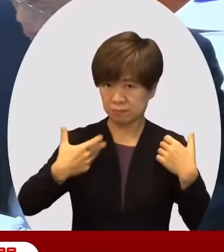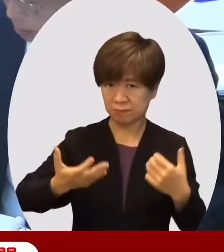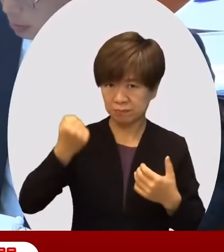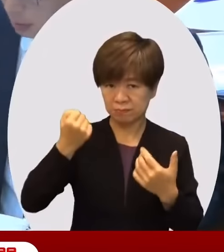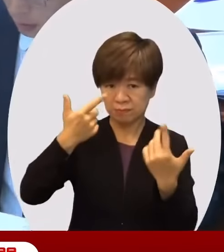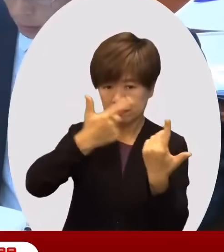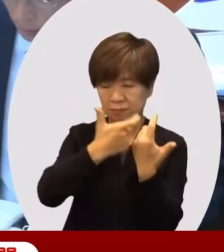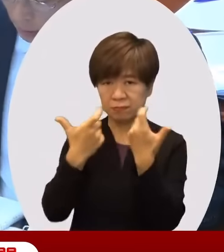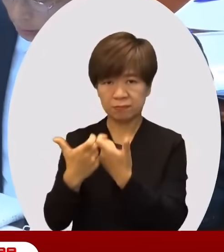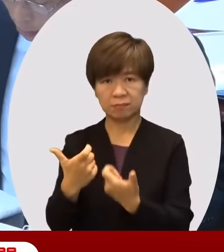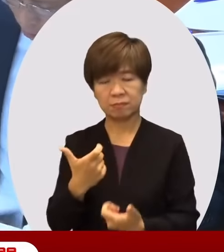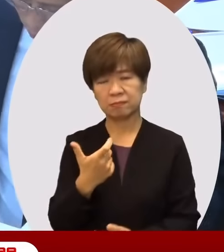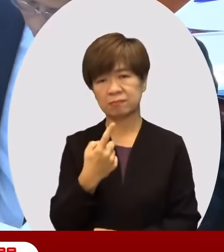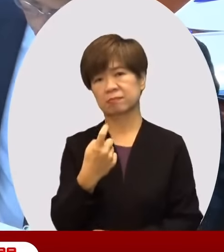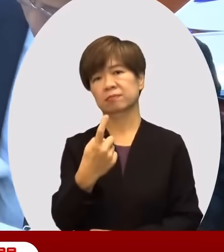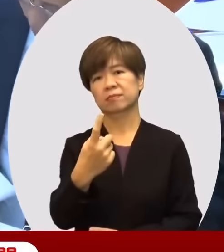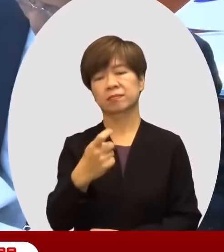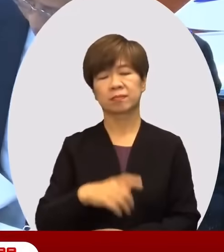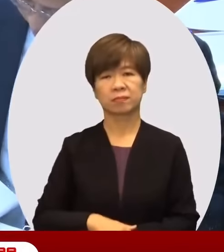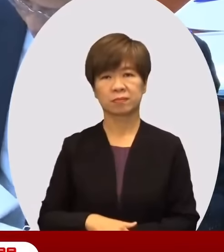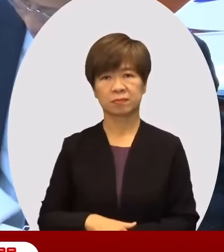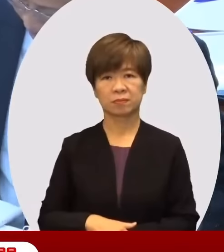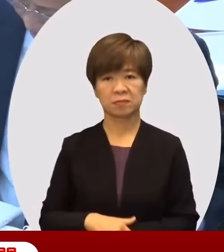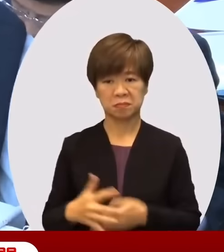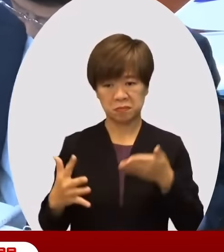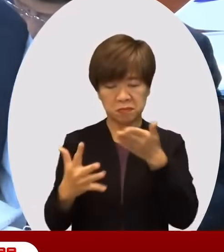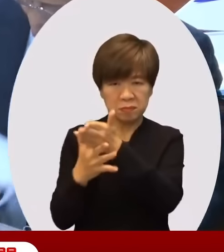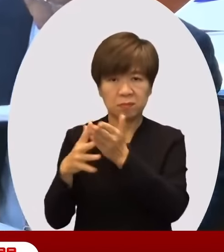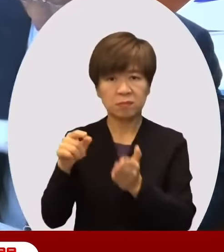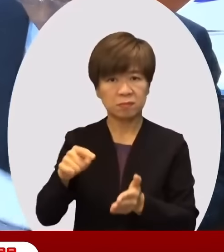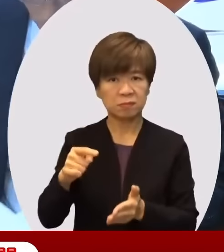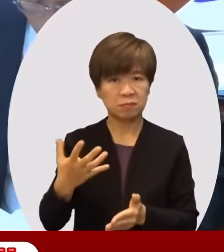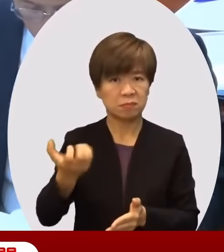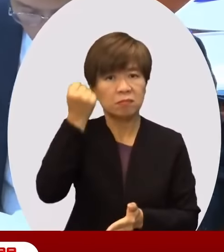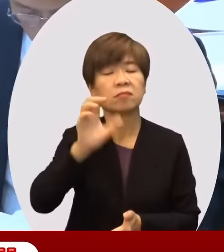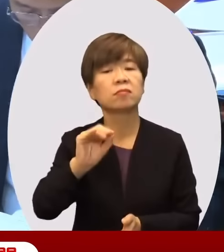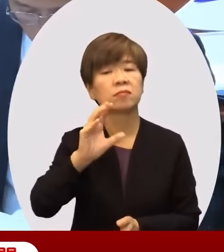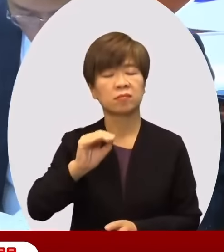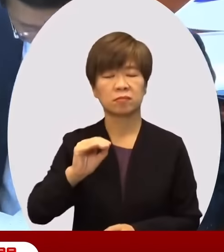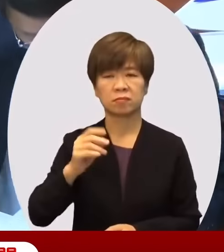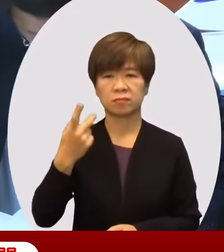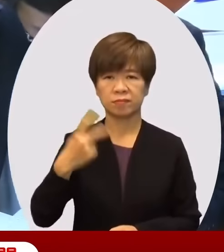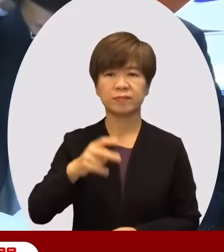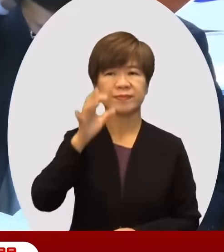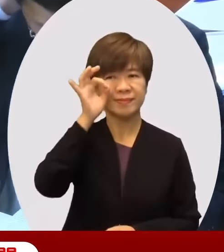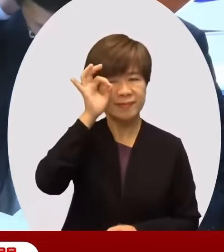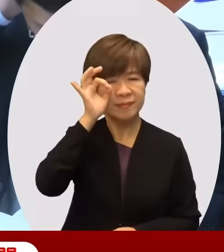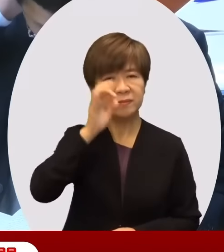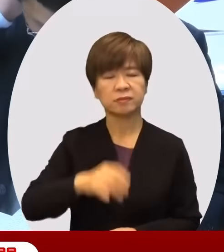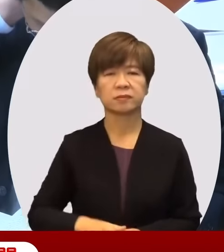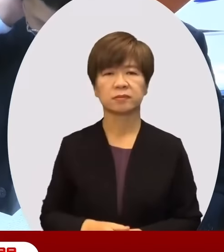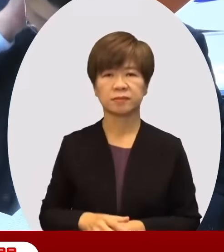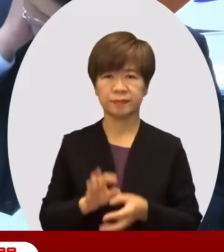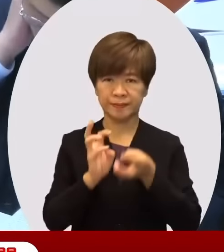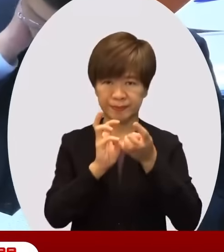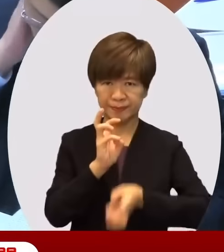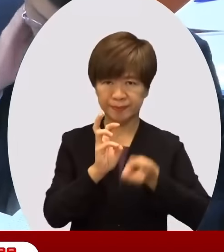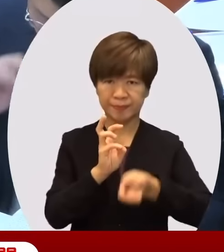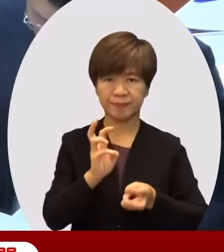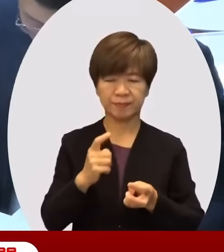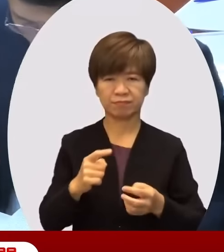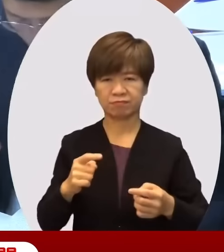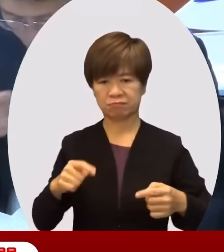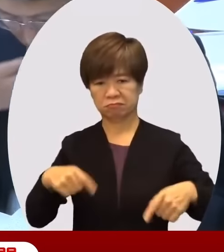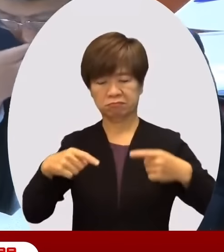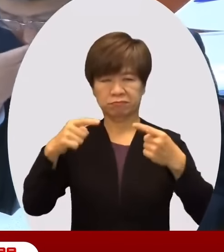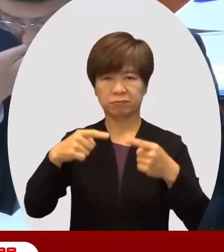个配合运作，那有没有侵犯到其他的机关的权限？那么在这个具体的争